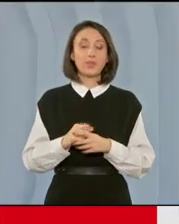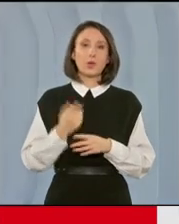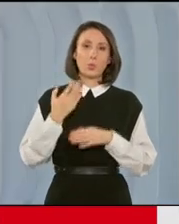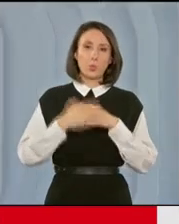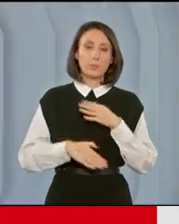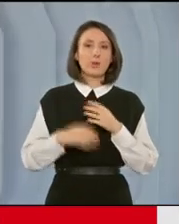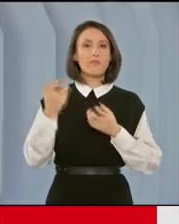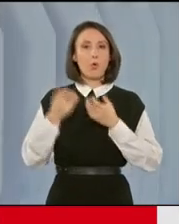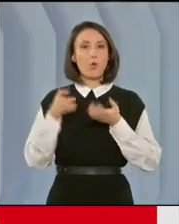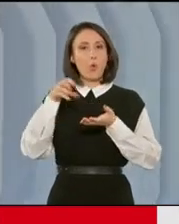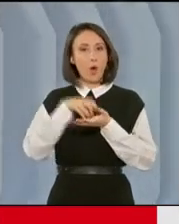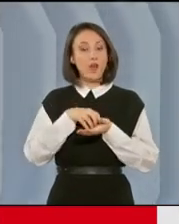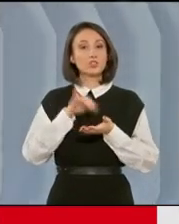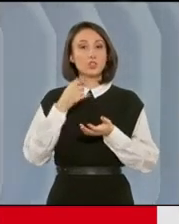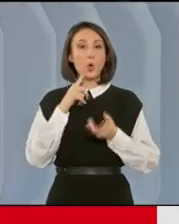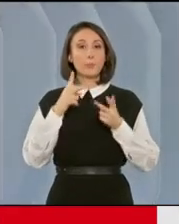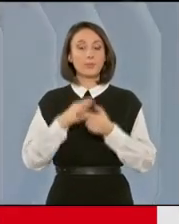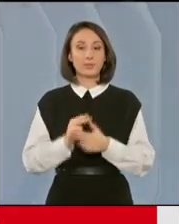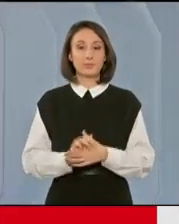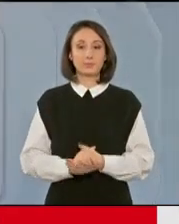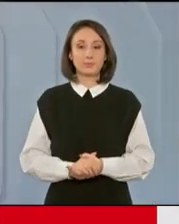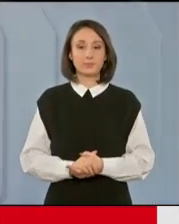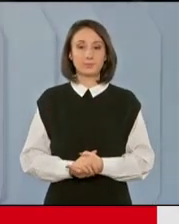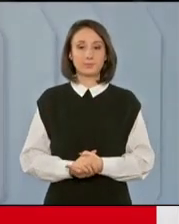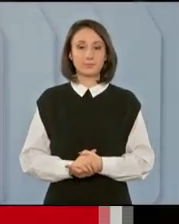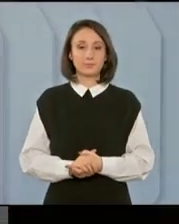urmă incendiul a fost localizat și lichidat